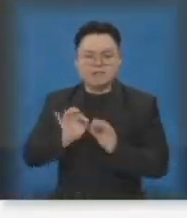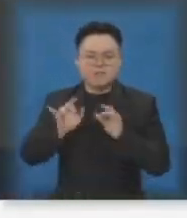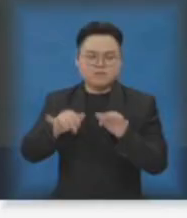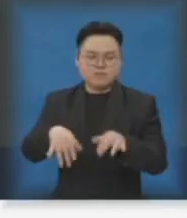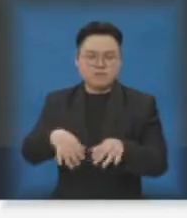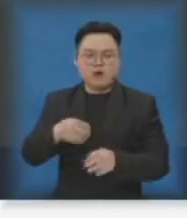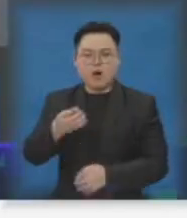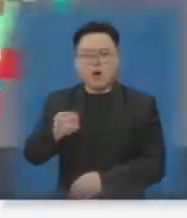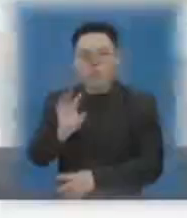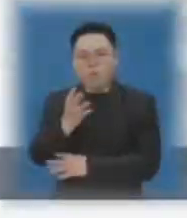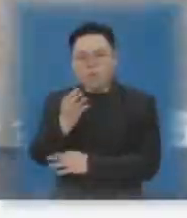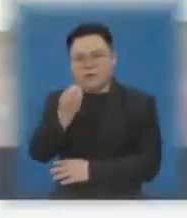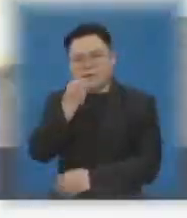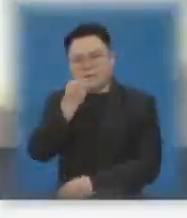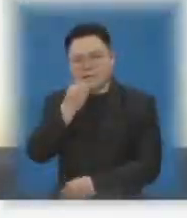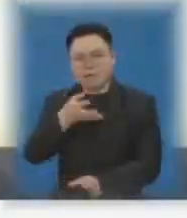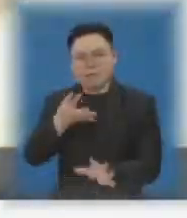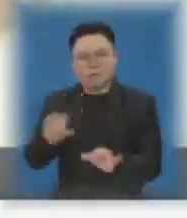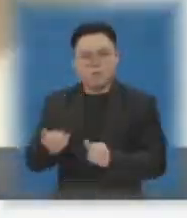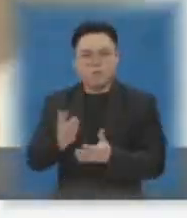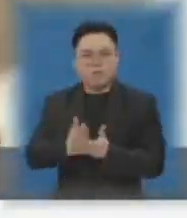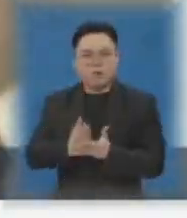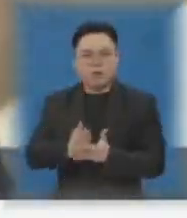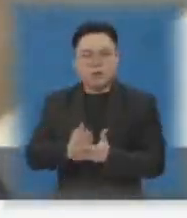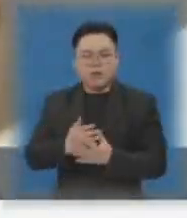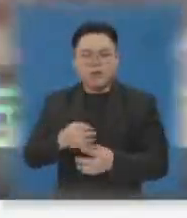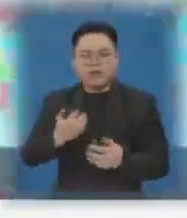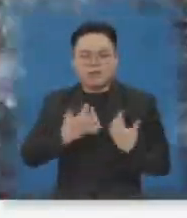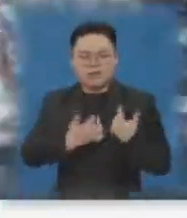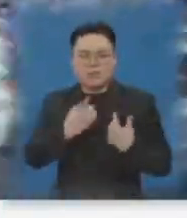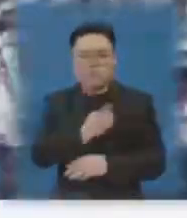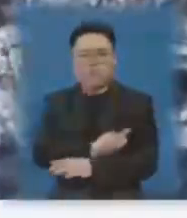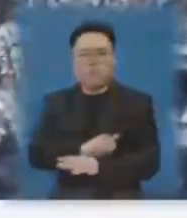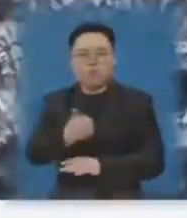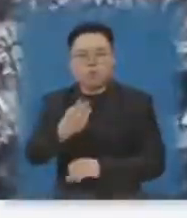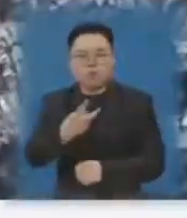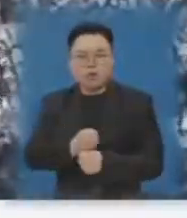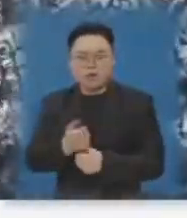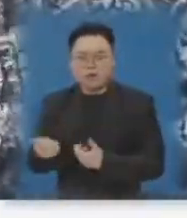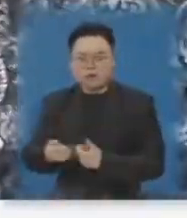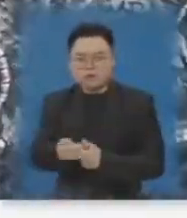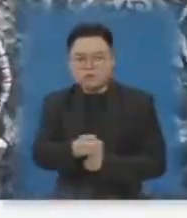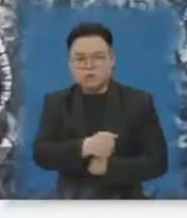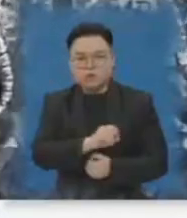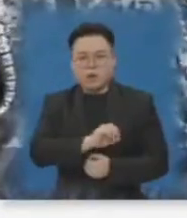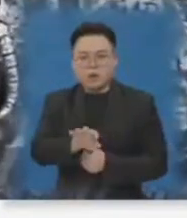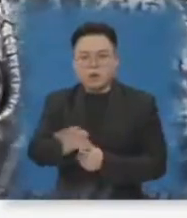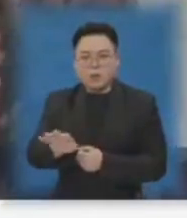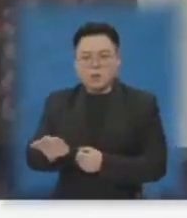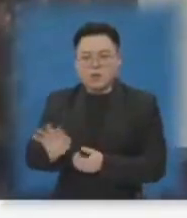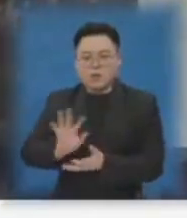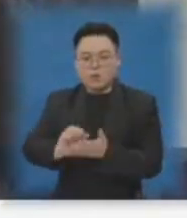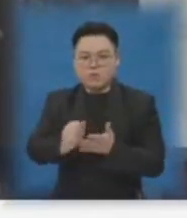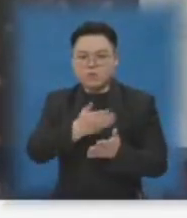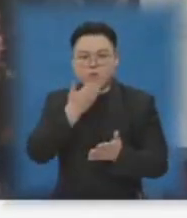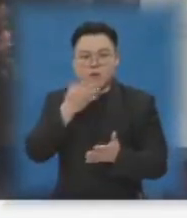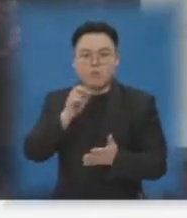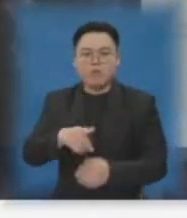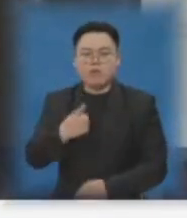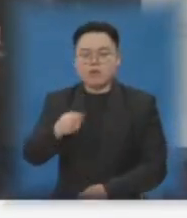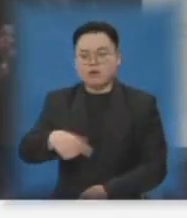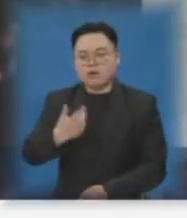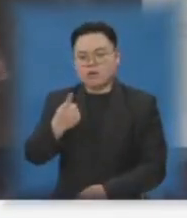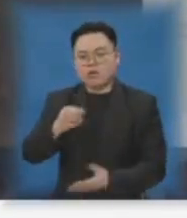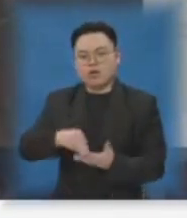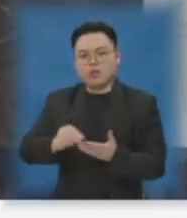судалгаагаар тогтоогджээ. Нэг яралтайгаар үр дүнтэй арга хэмжээ хортон устгал хийхгүй бол 1.1 тэрбум мод өгөхөж